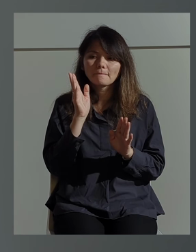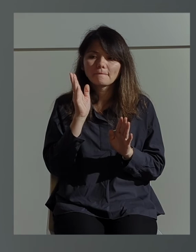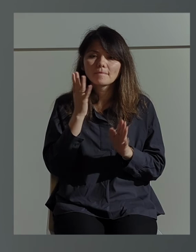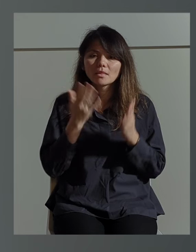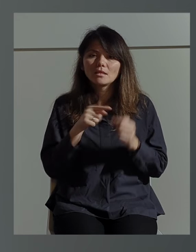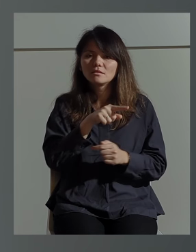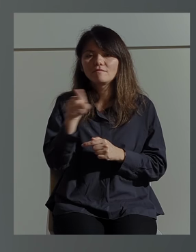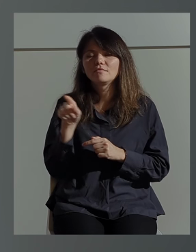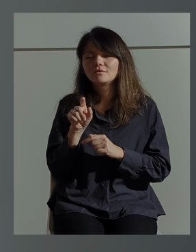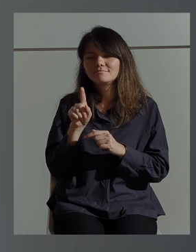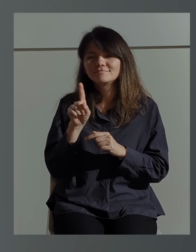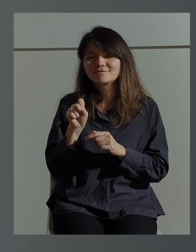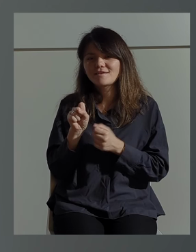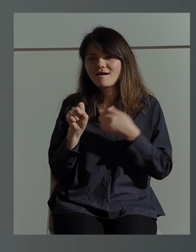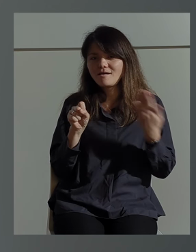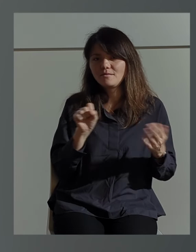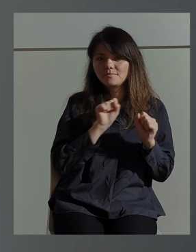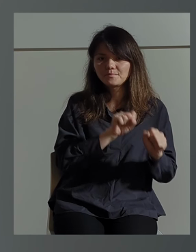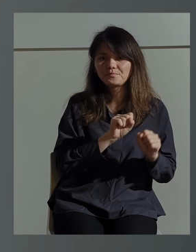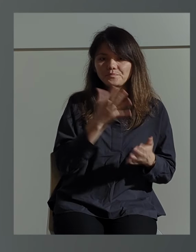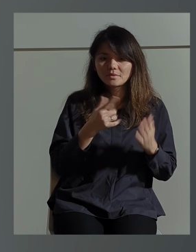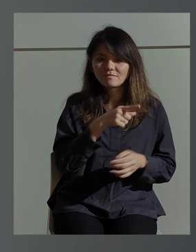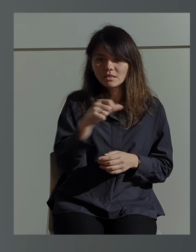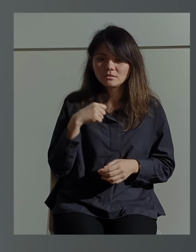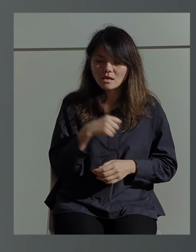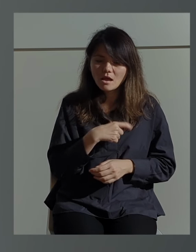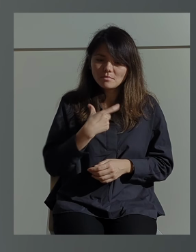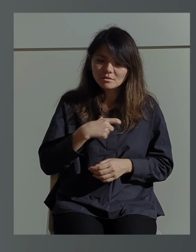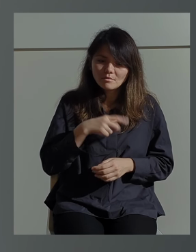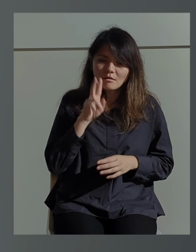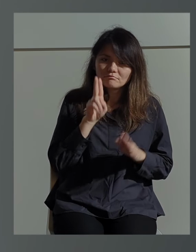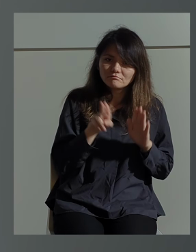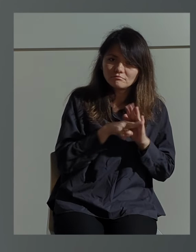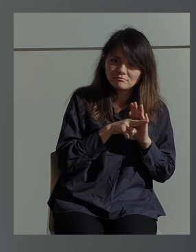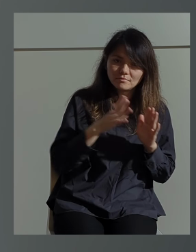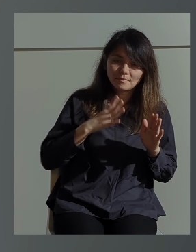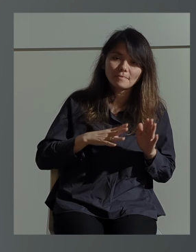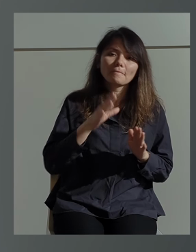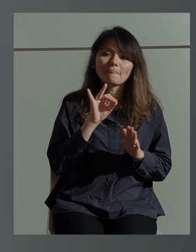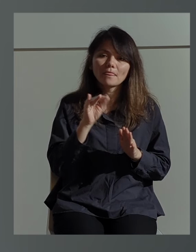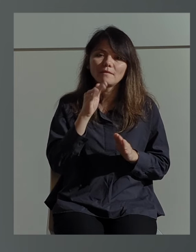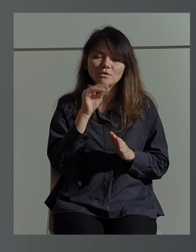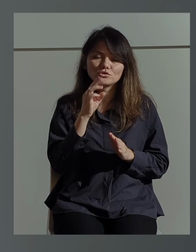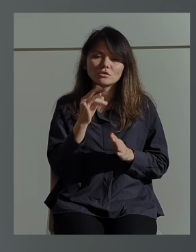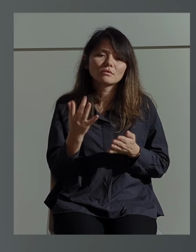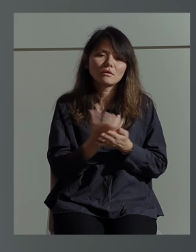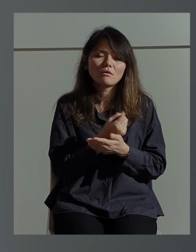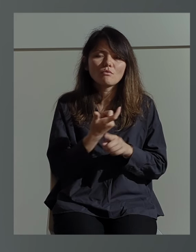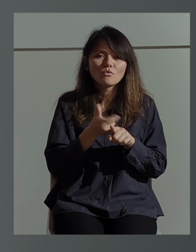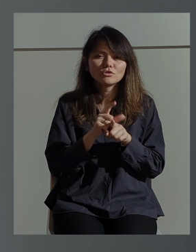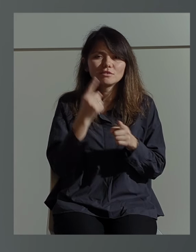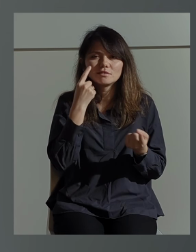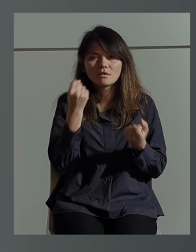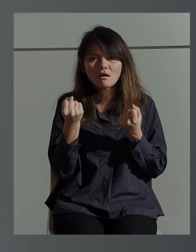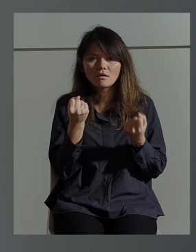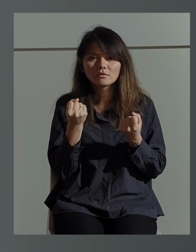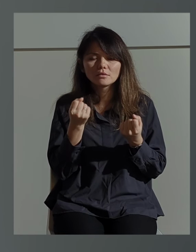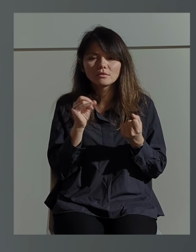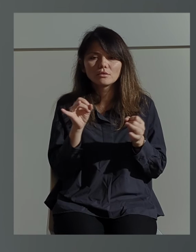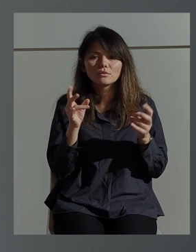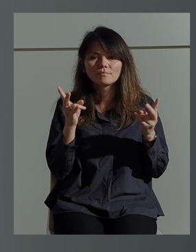стороне То есть если вы сами себя принуждает к чему-то и тут Фишер находит очень яркими и очень